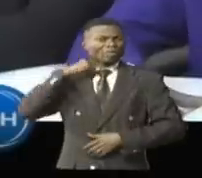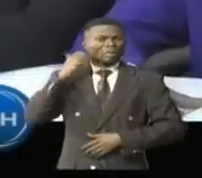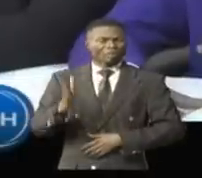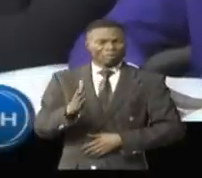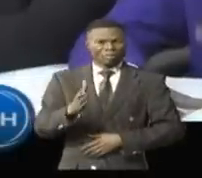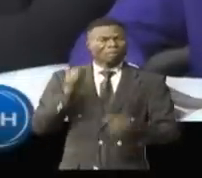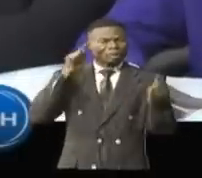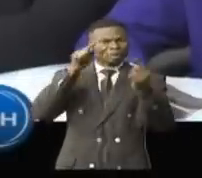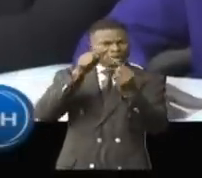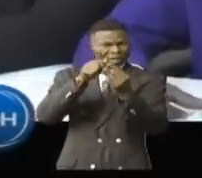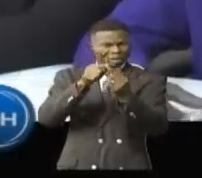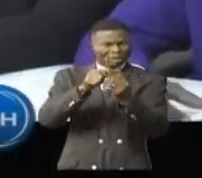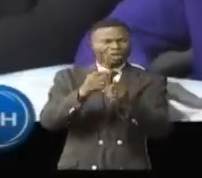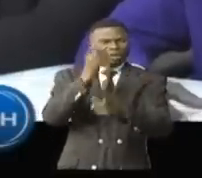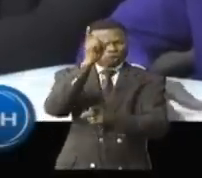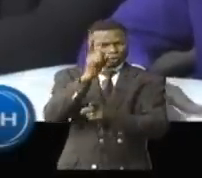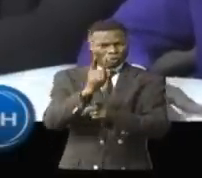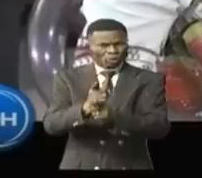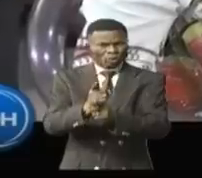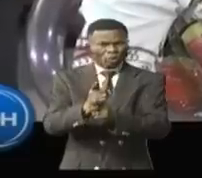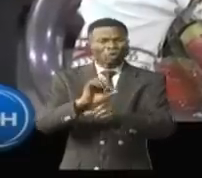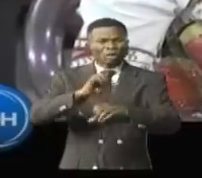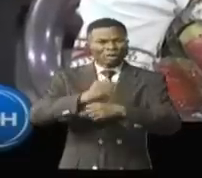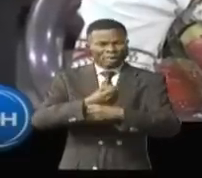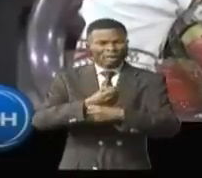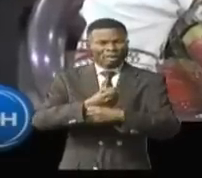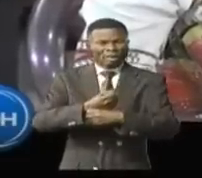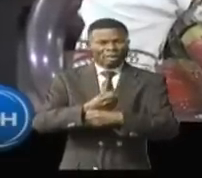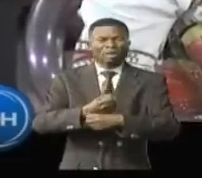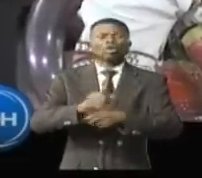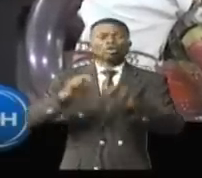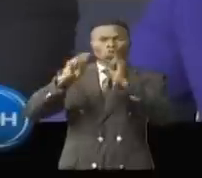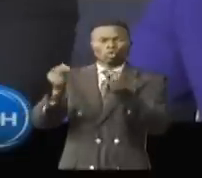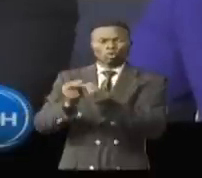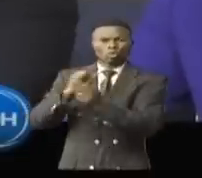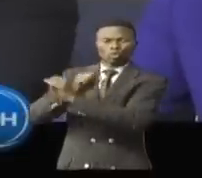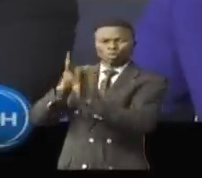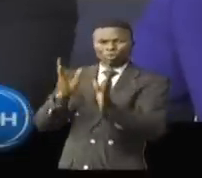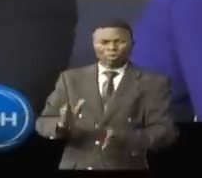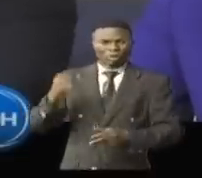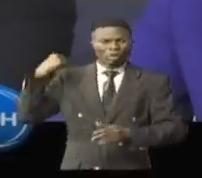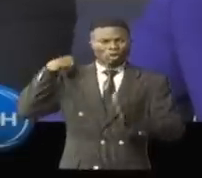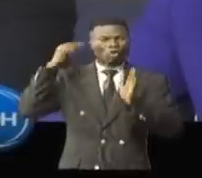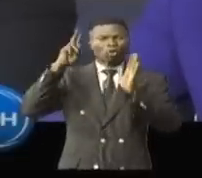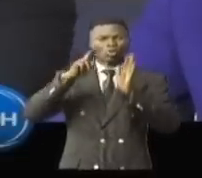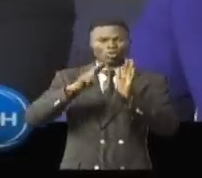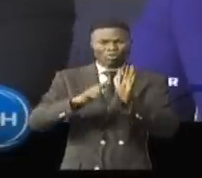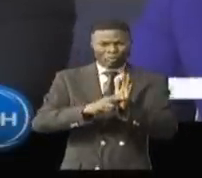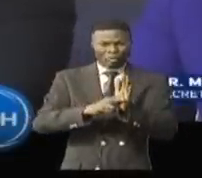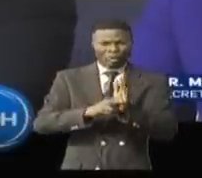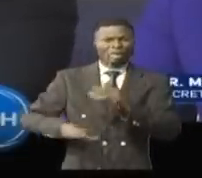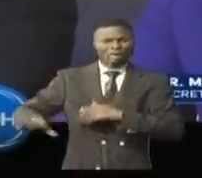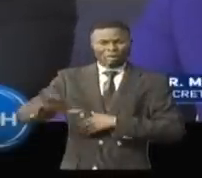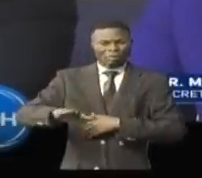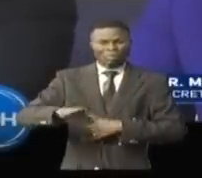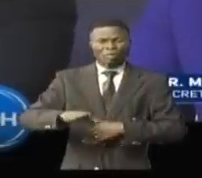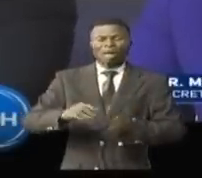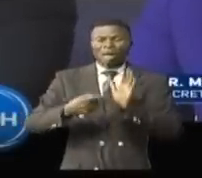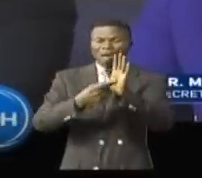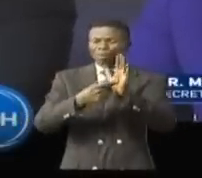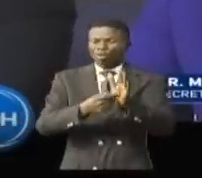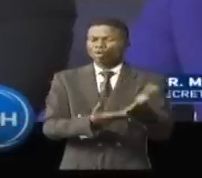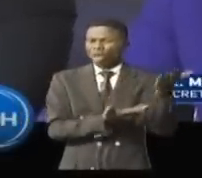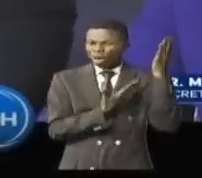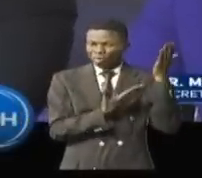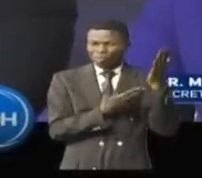des objectifs spécifiques de la création du CIMECO. Au gouvernement de la République de faire œuvre utile